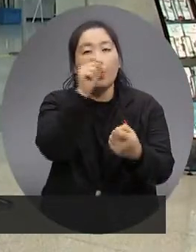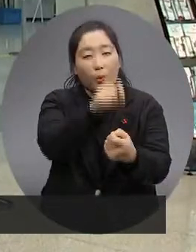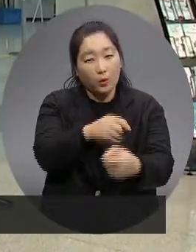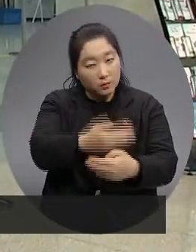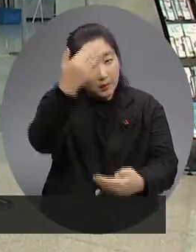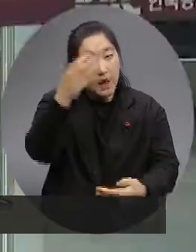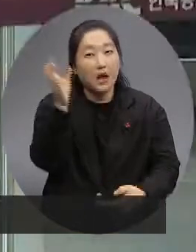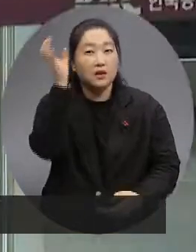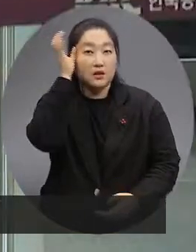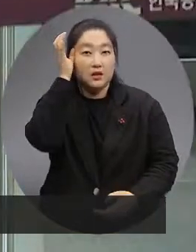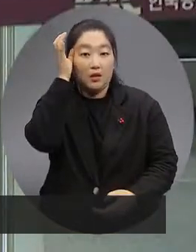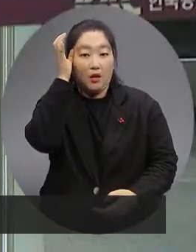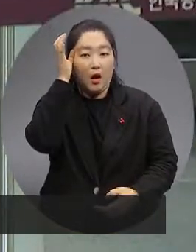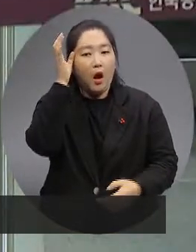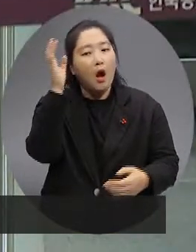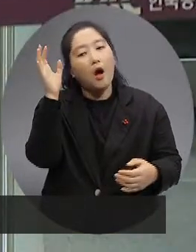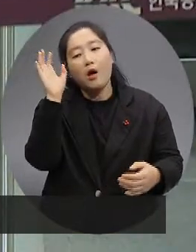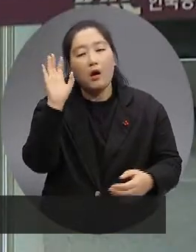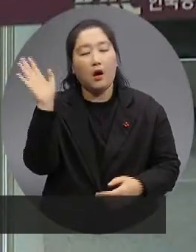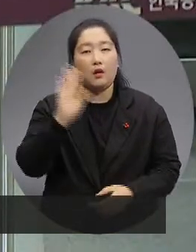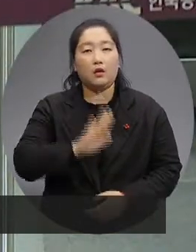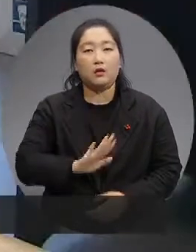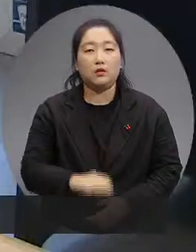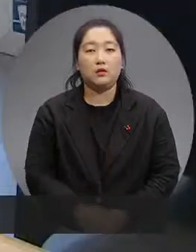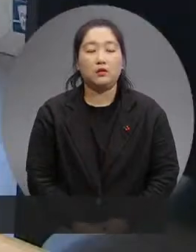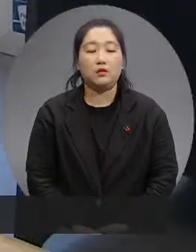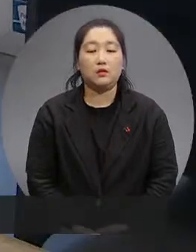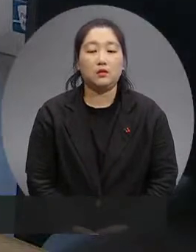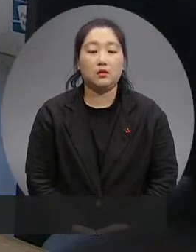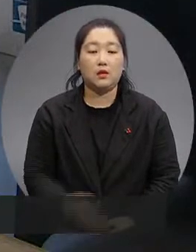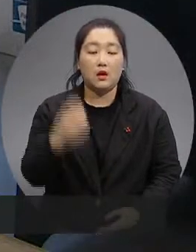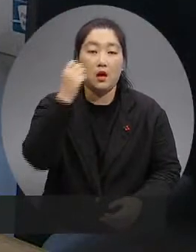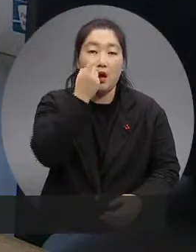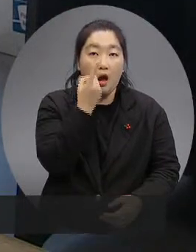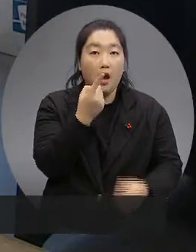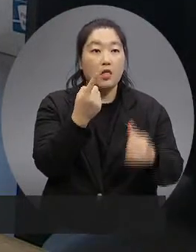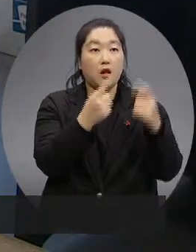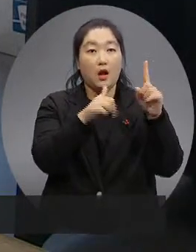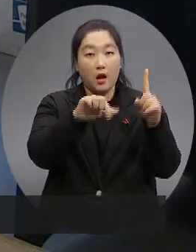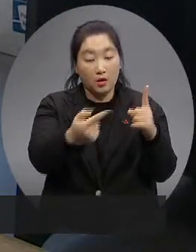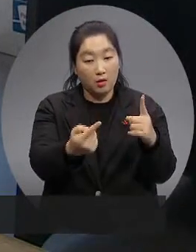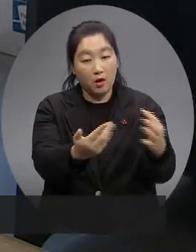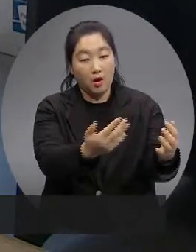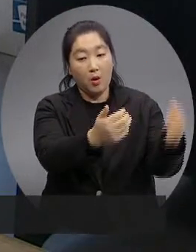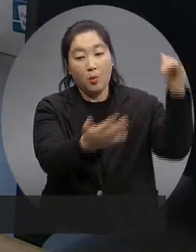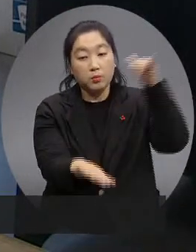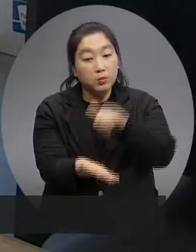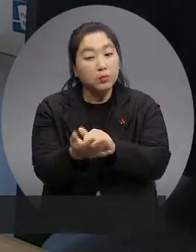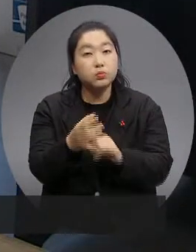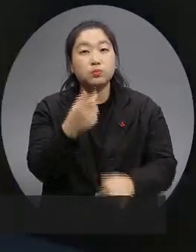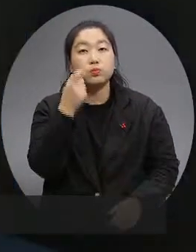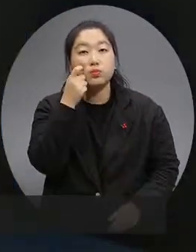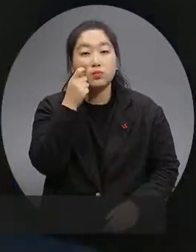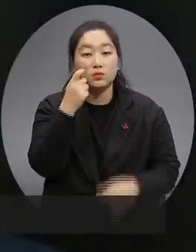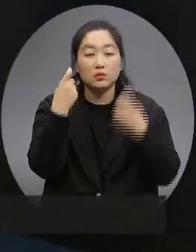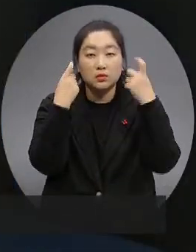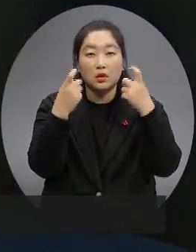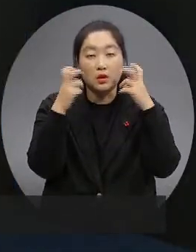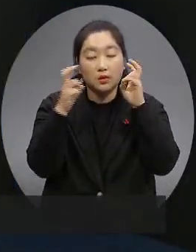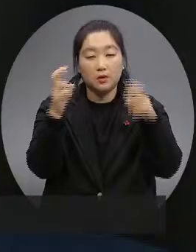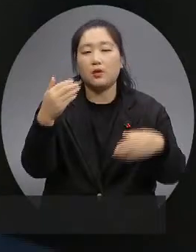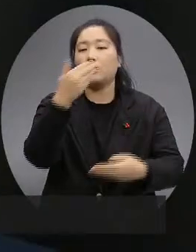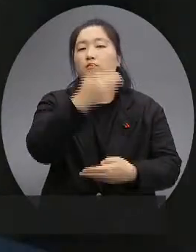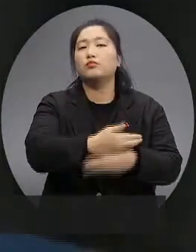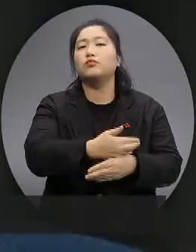가겠지 했는데 긴 암흑기가 찾아왔습니다. 한 달에 한 건도 관광객을 유치하지 못해 여행사는 개점 휴업